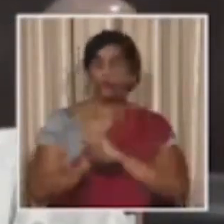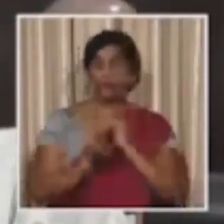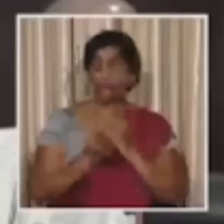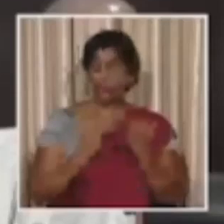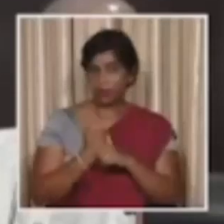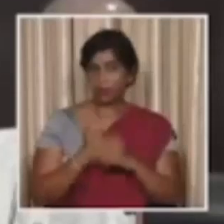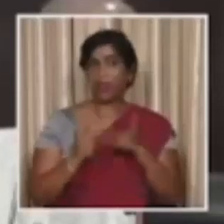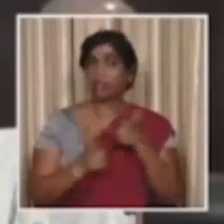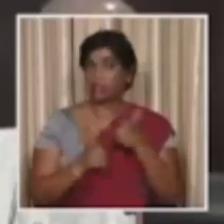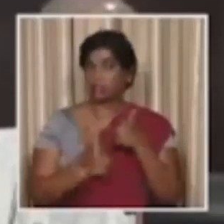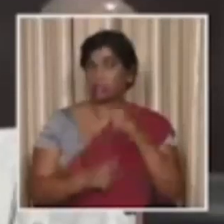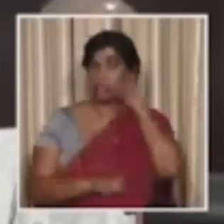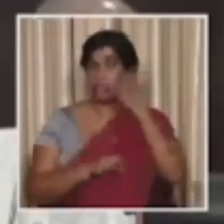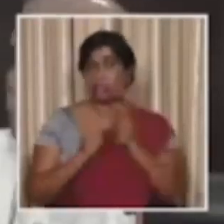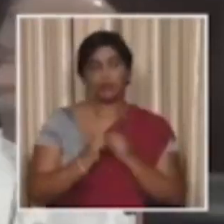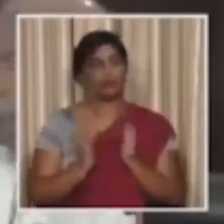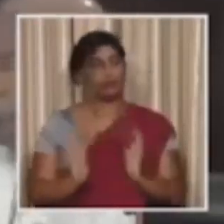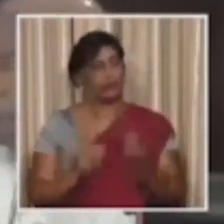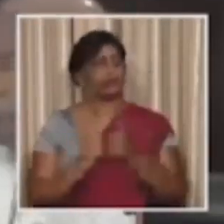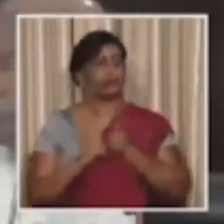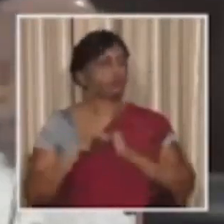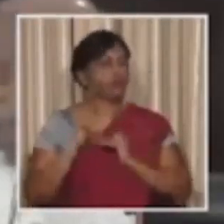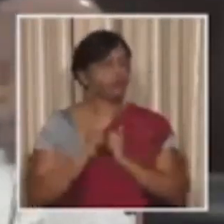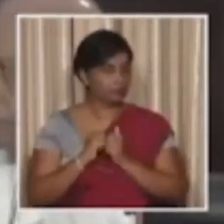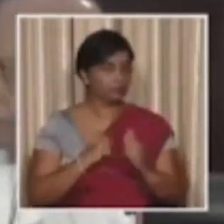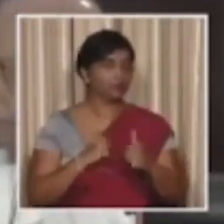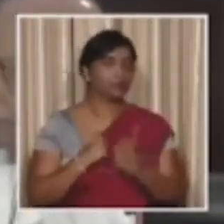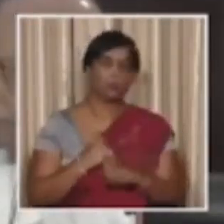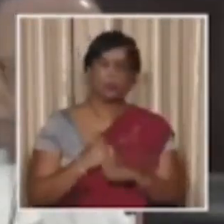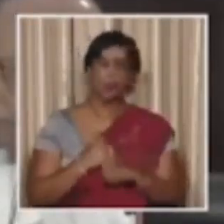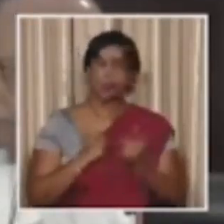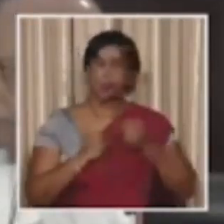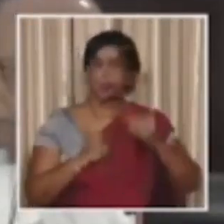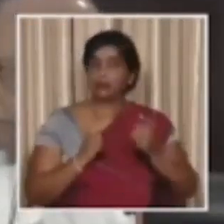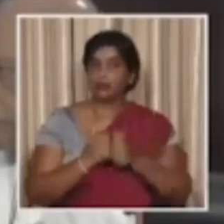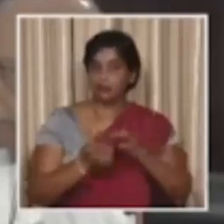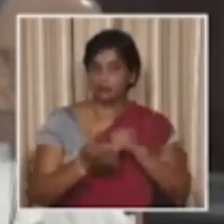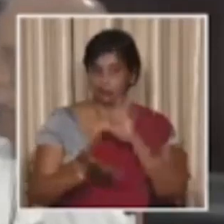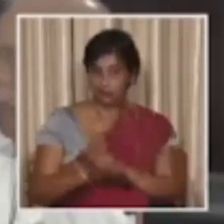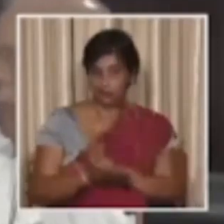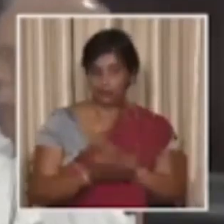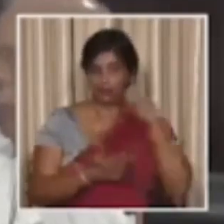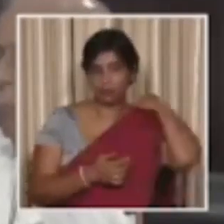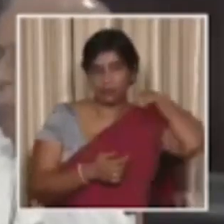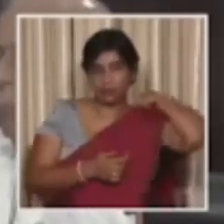මගින් ධීවර ප්‍රජාව දිරිමත් කිරීමේ වැඩපිළිවෙලක් සකස් කිරීමට තවදුරටත් යෝජනා කරනවා